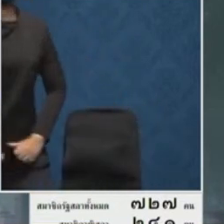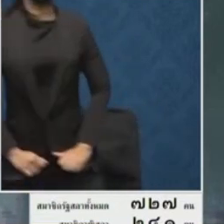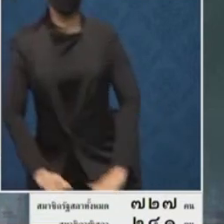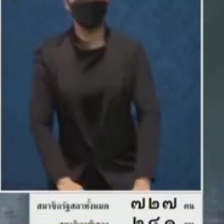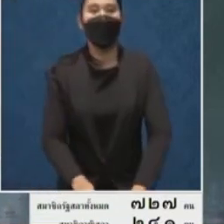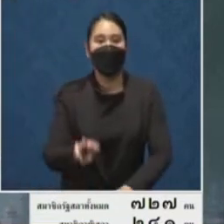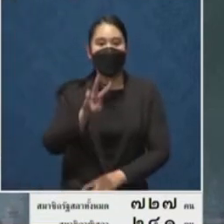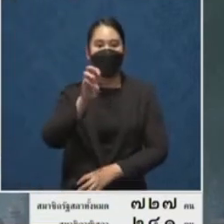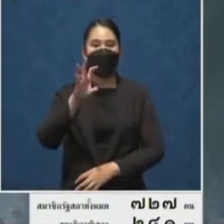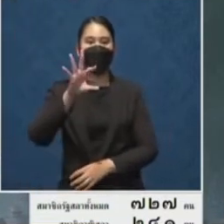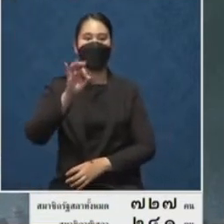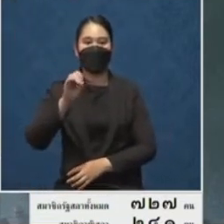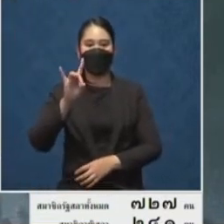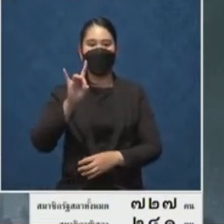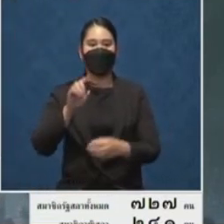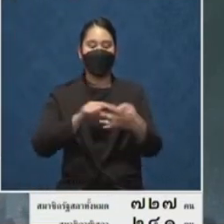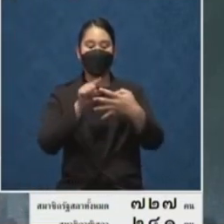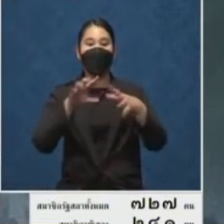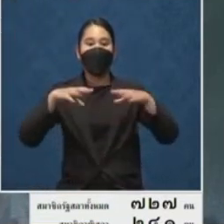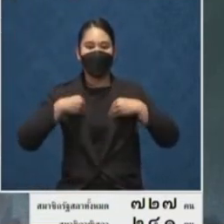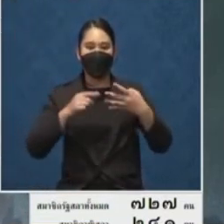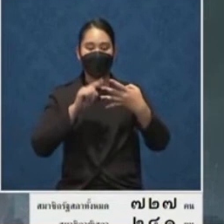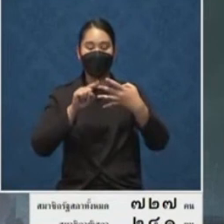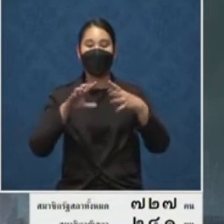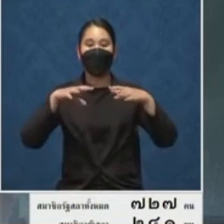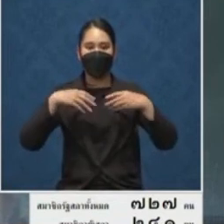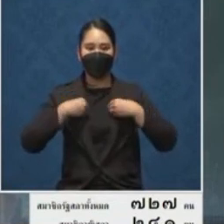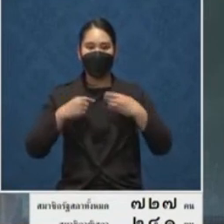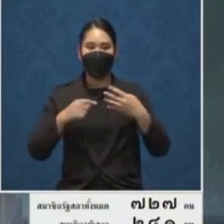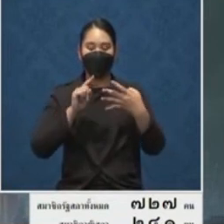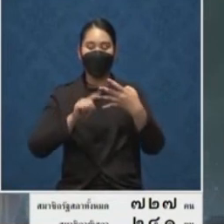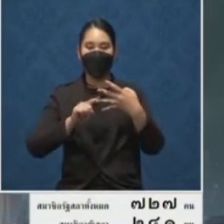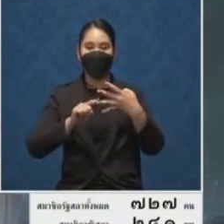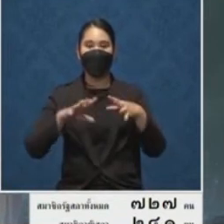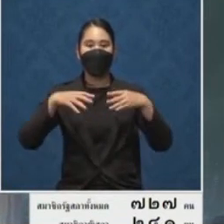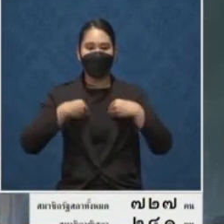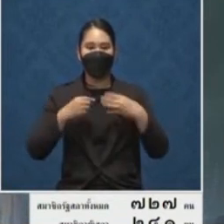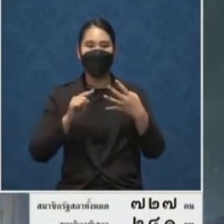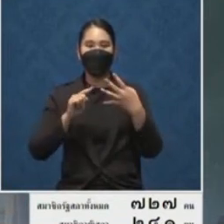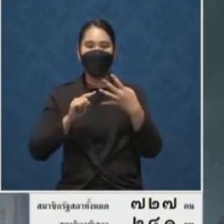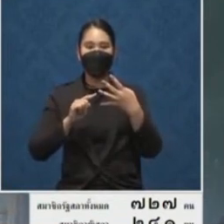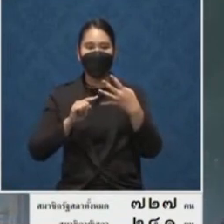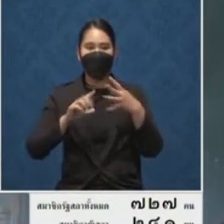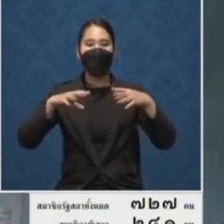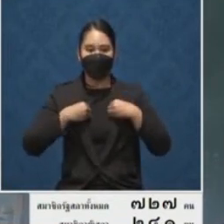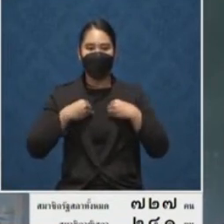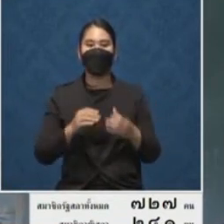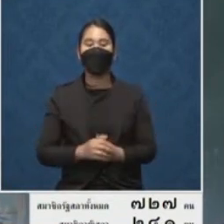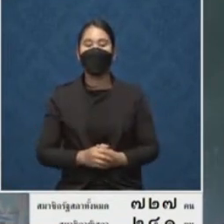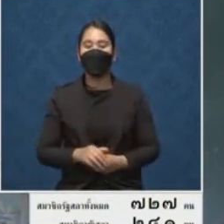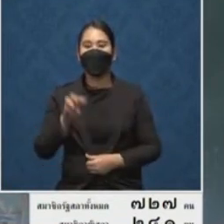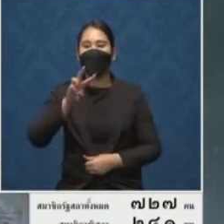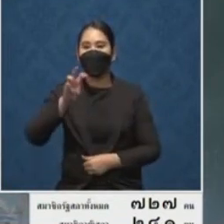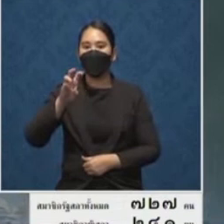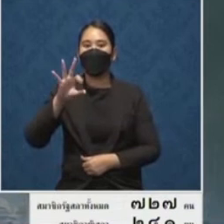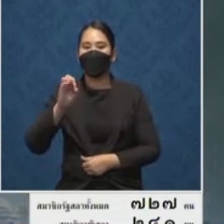698นายอับดุลบาซิมอาบู 1รับหลักการ2รับหลักการ3รับหลักการ